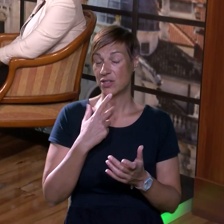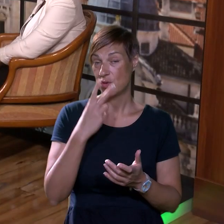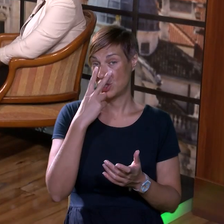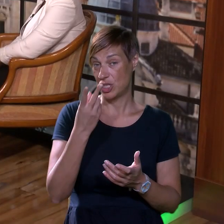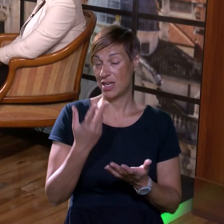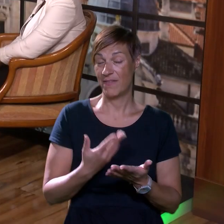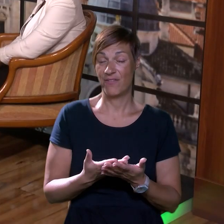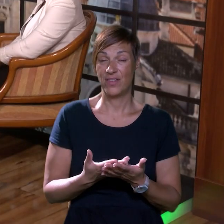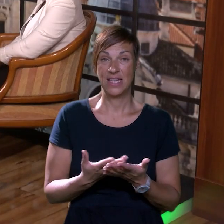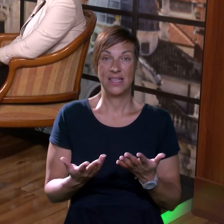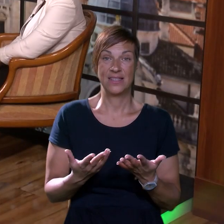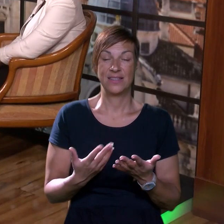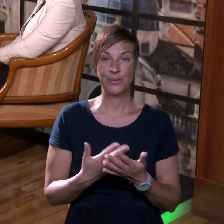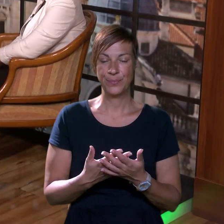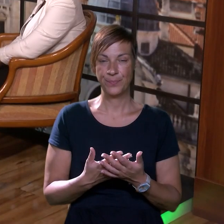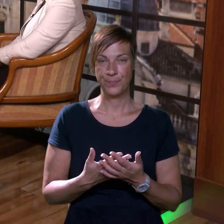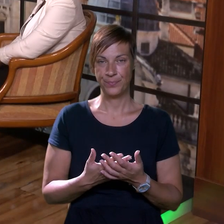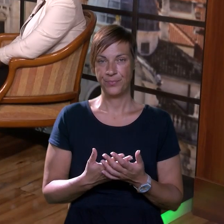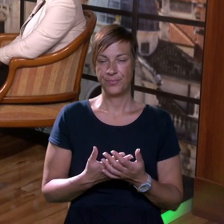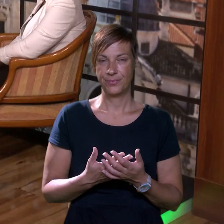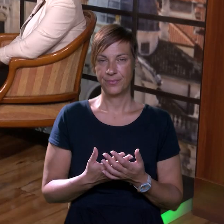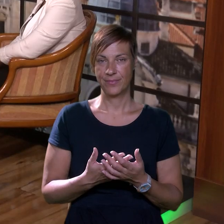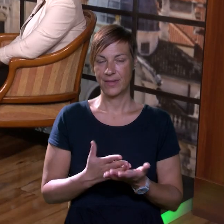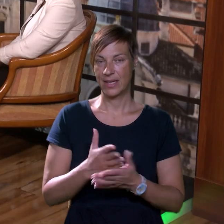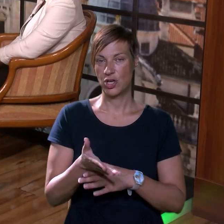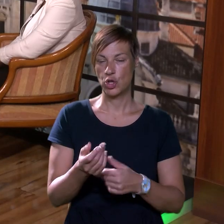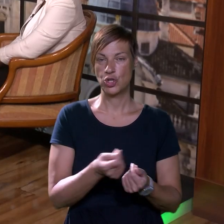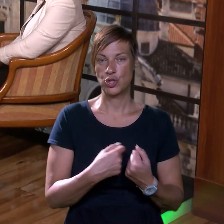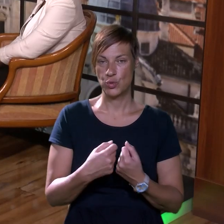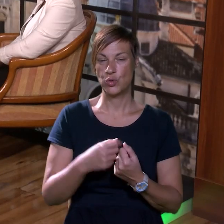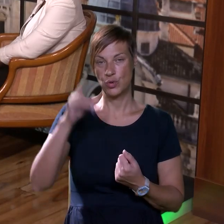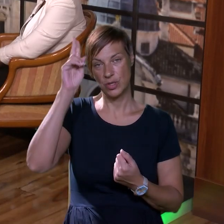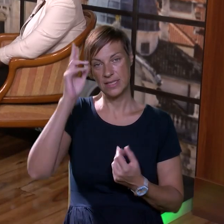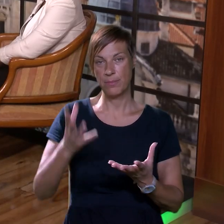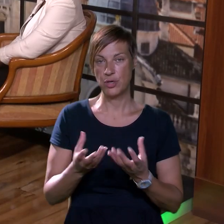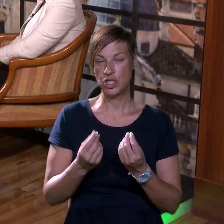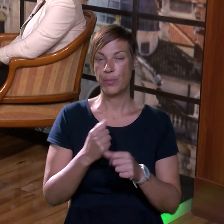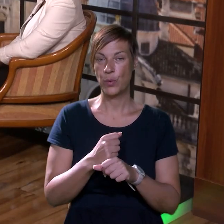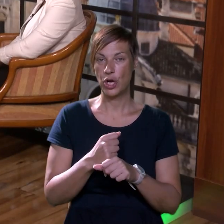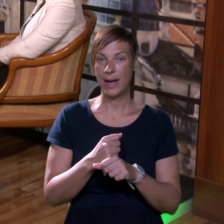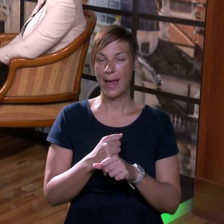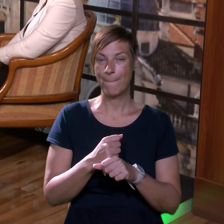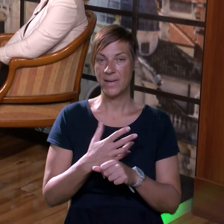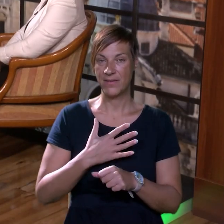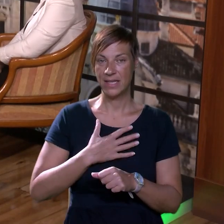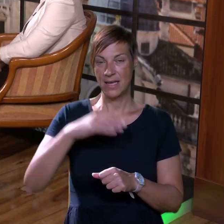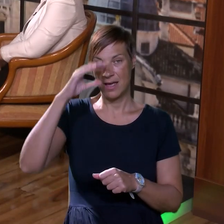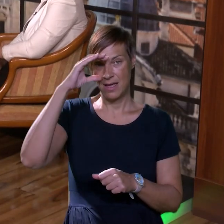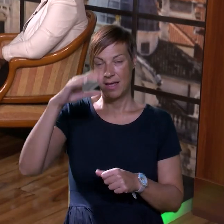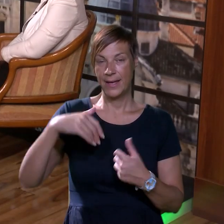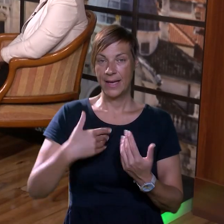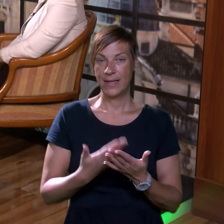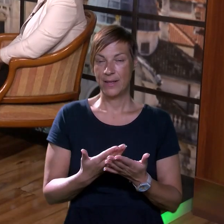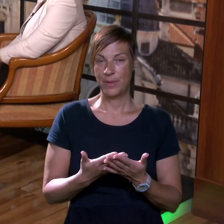vidjeti, ili u pučku kuhinju, ili ne znam. A kroz udruge se može jako puno napraviti, jer ja